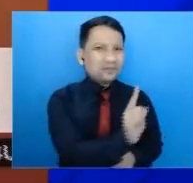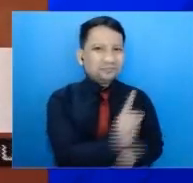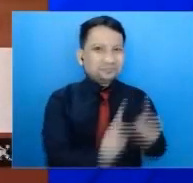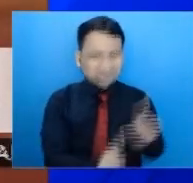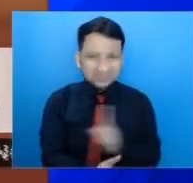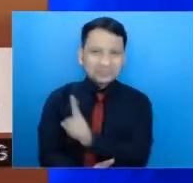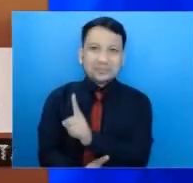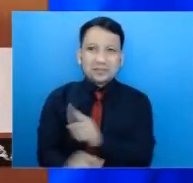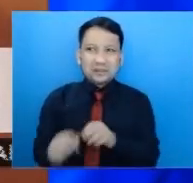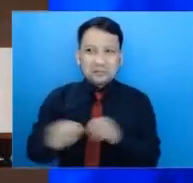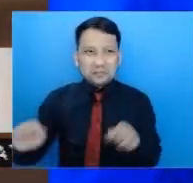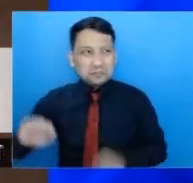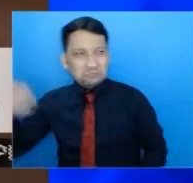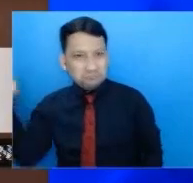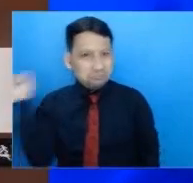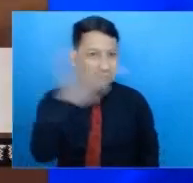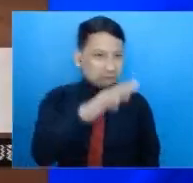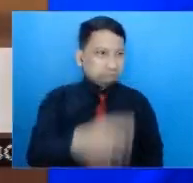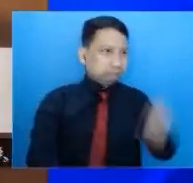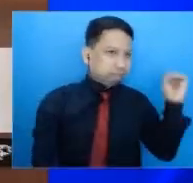Paturoon.